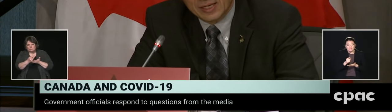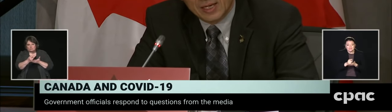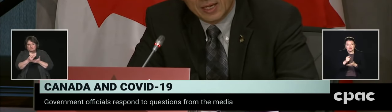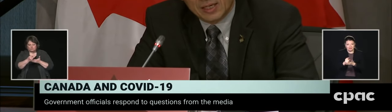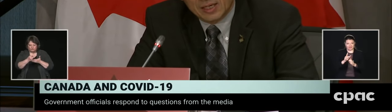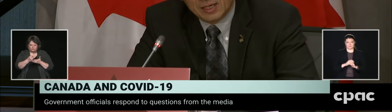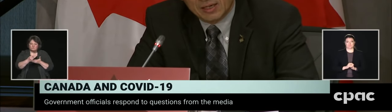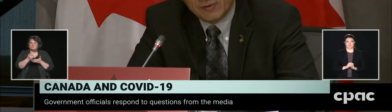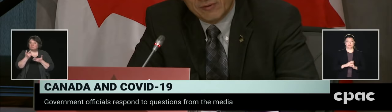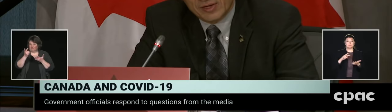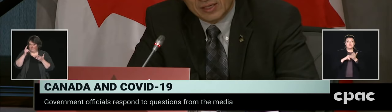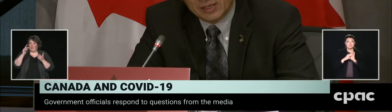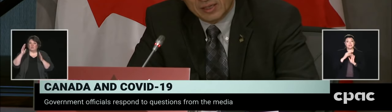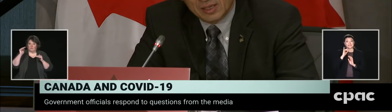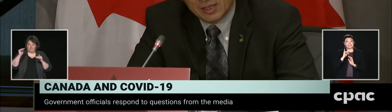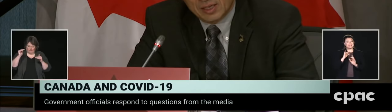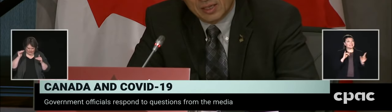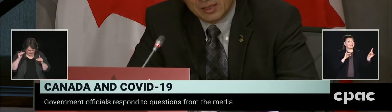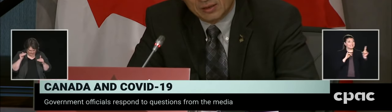physique